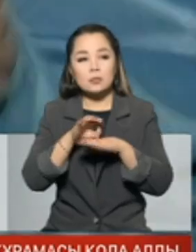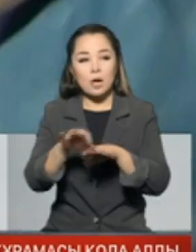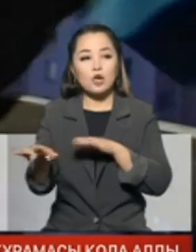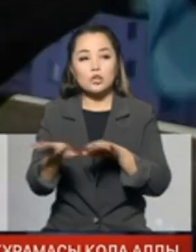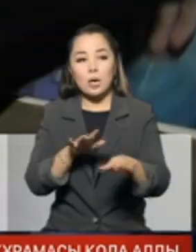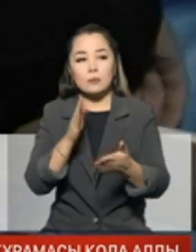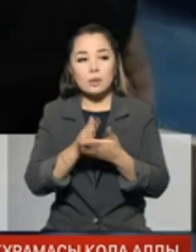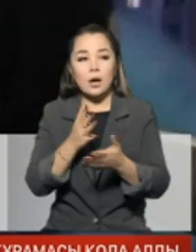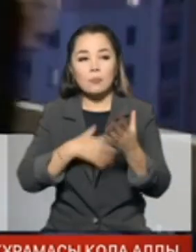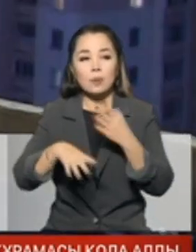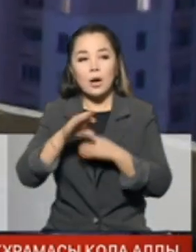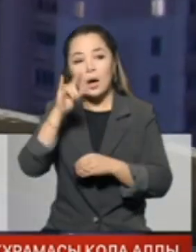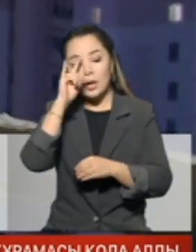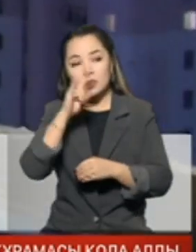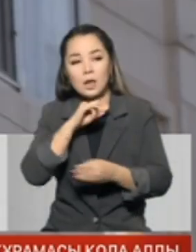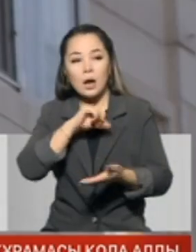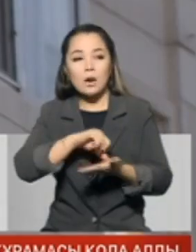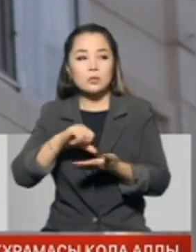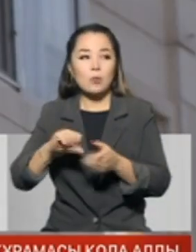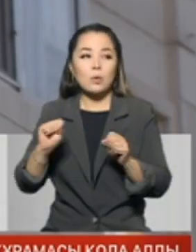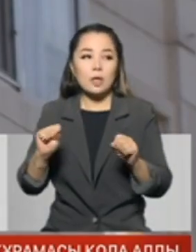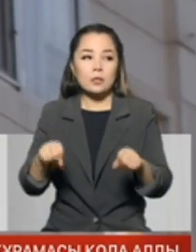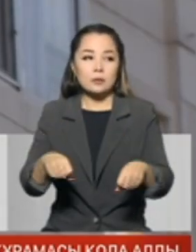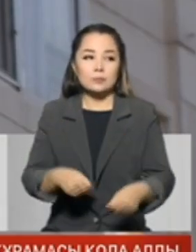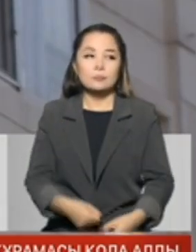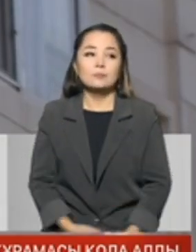шараға барлық қазақстандық қатысады.